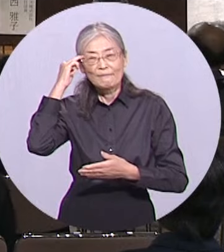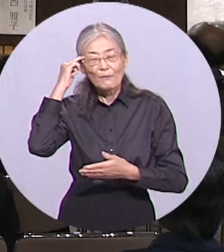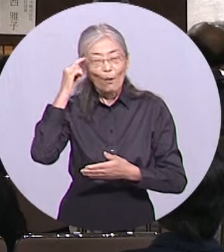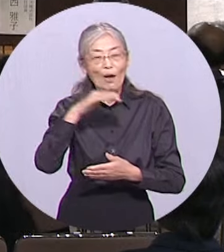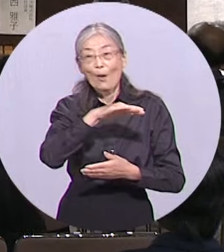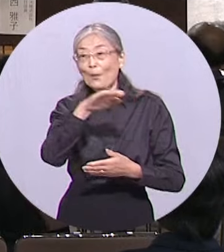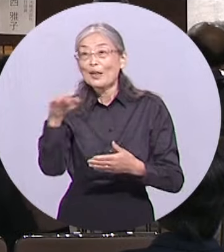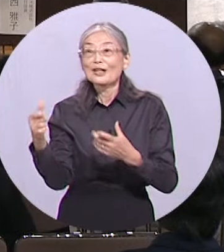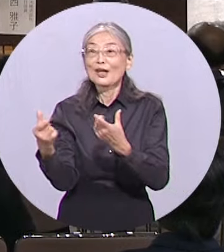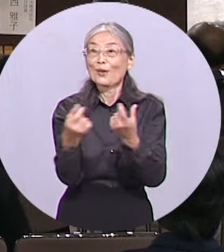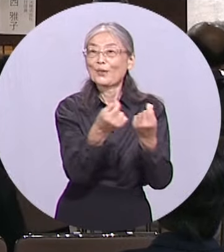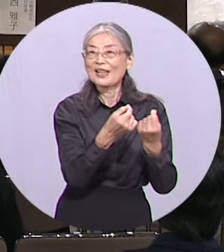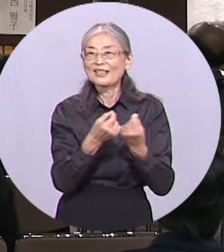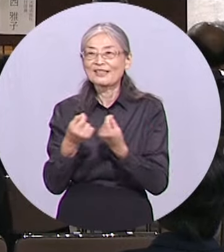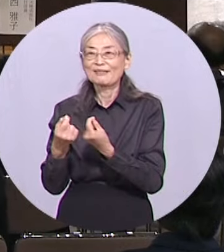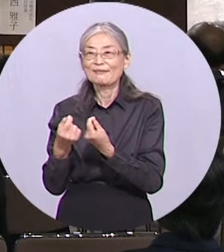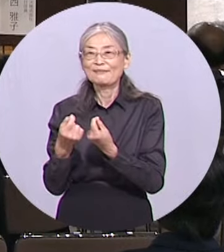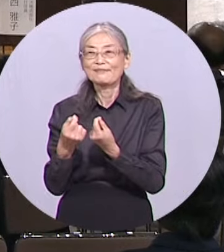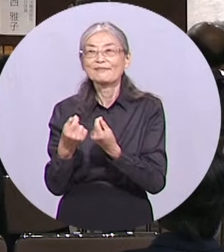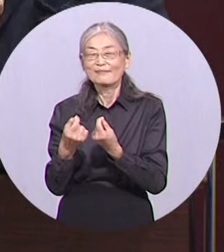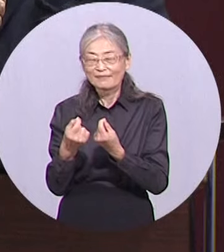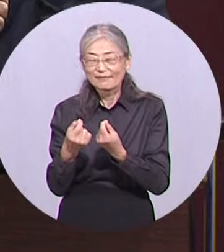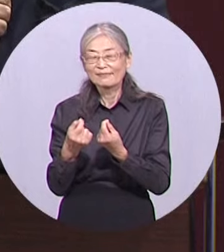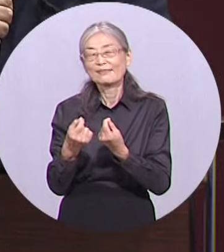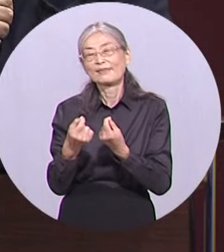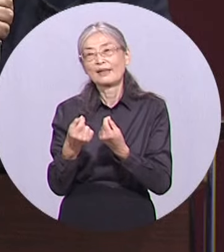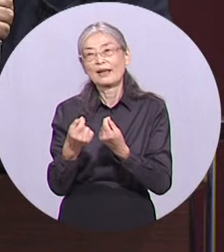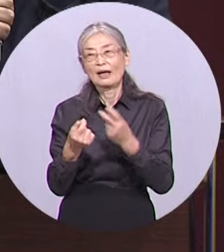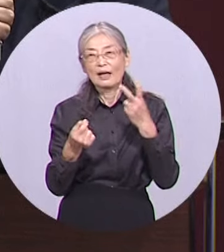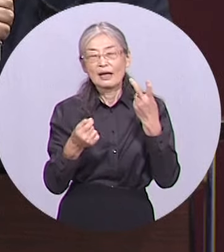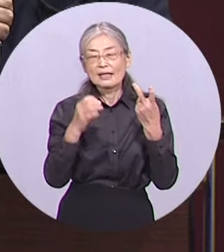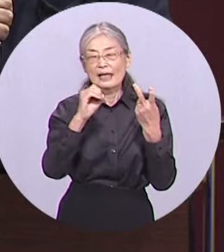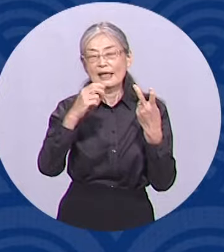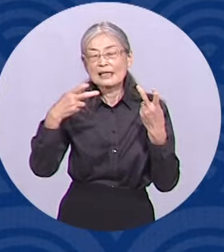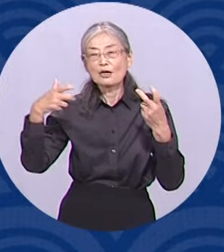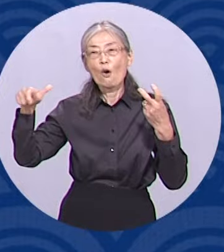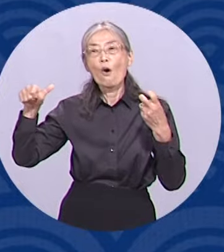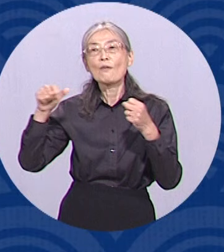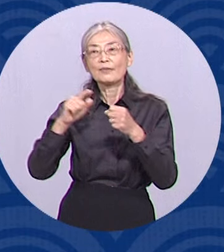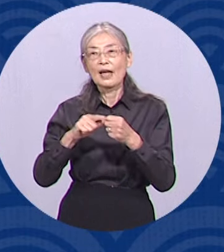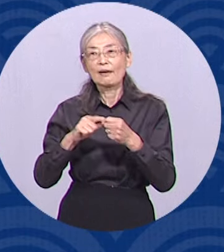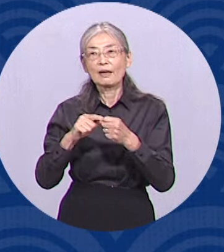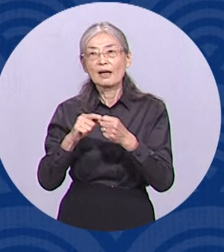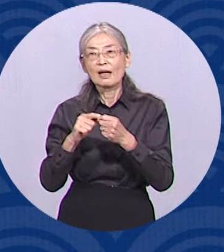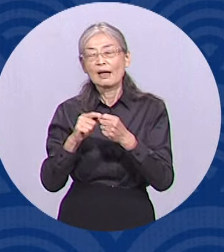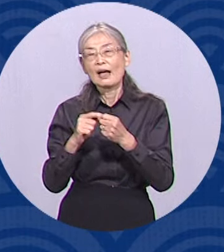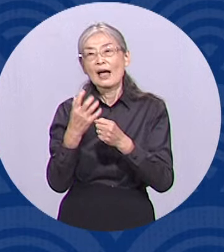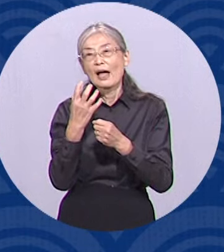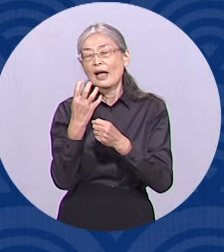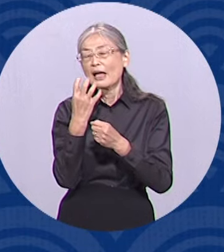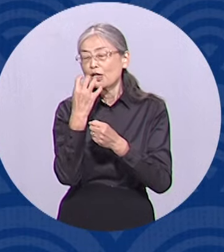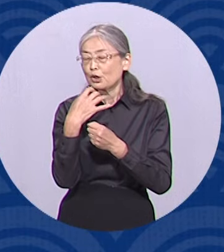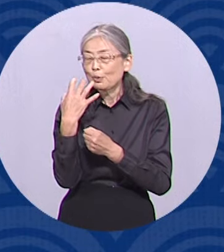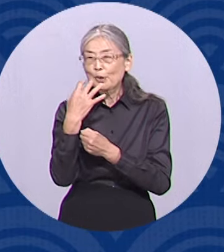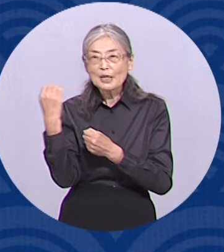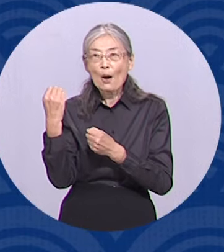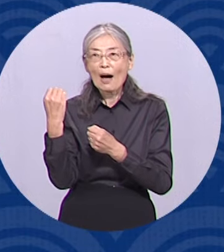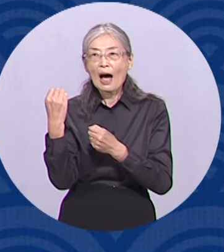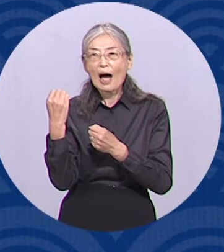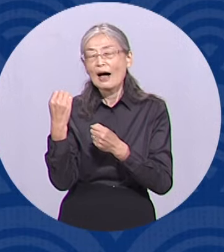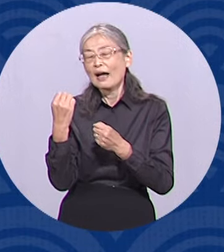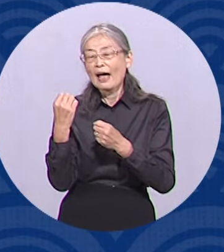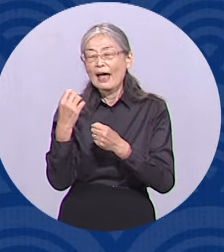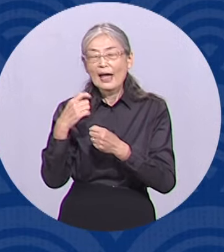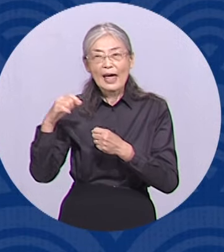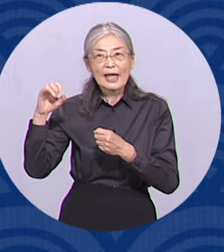のお話それぞれに共通していると思っています。2025年には渋沢栄一起業家サロンというのを作